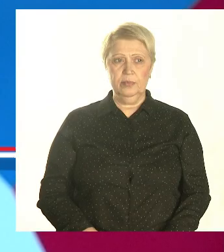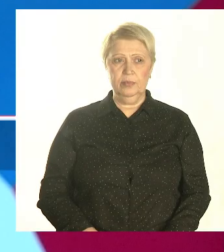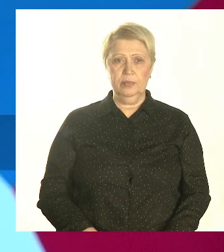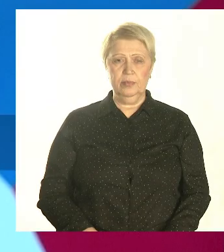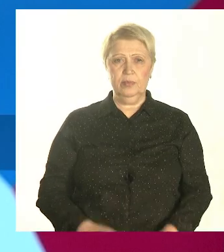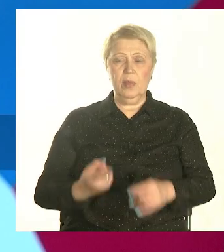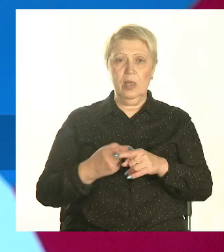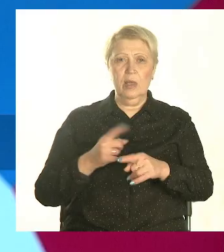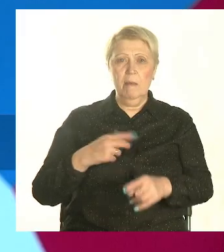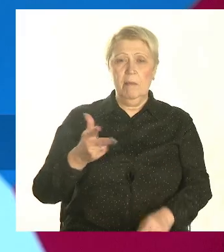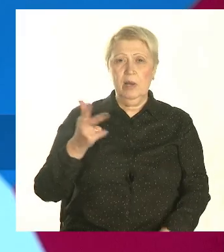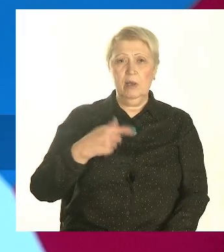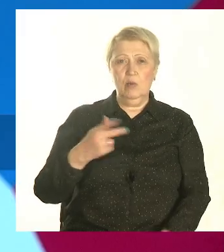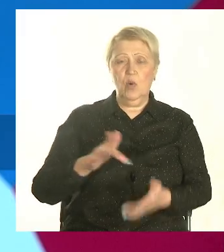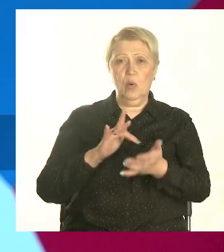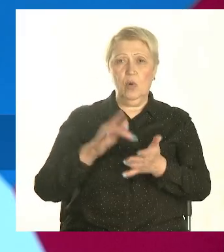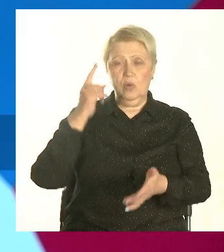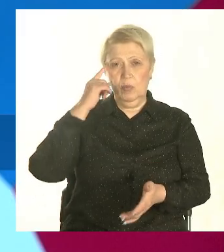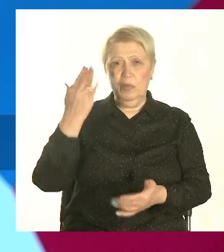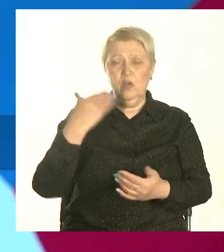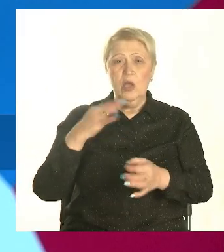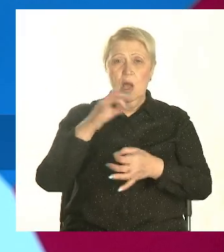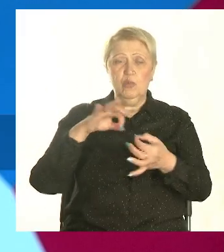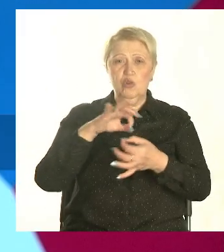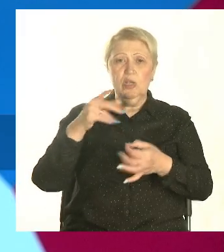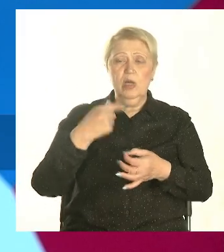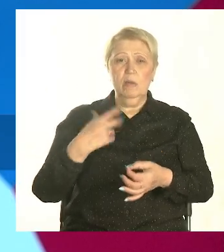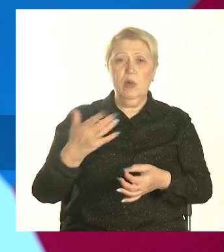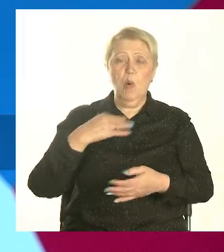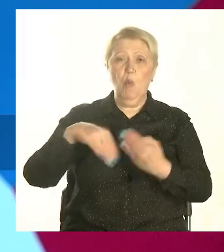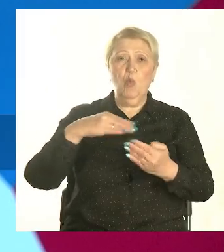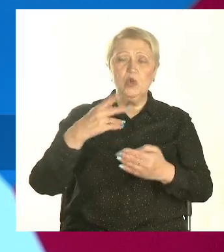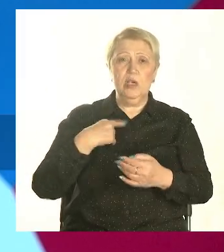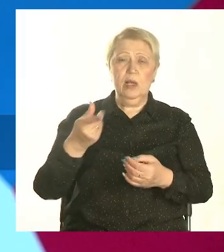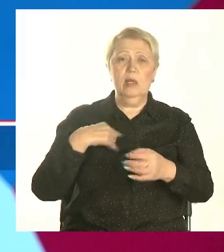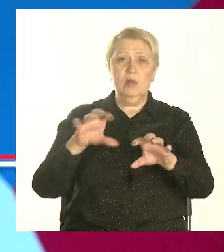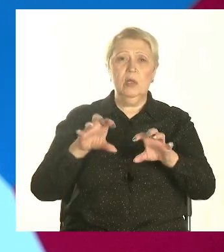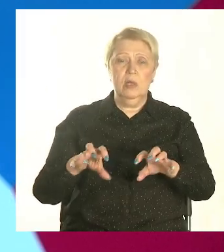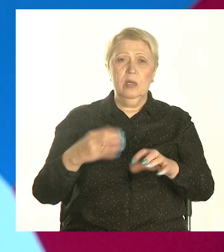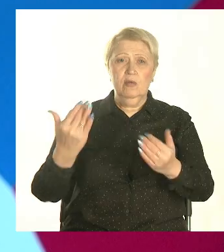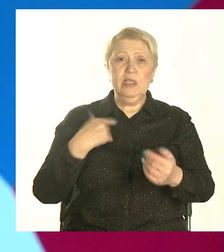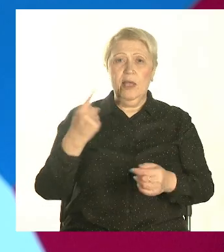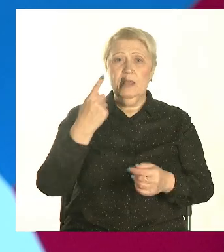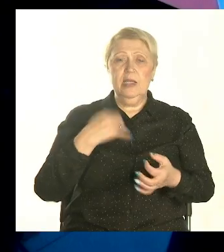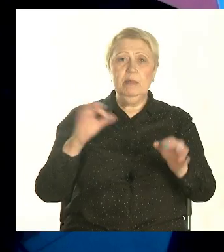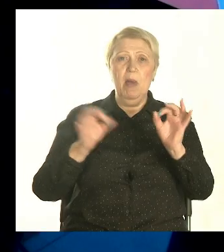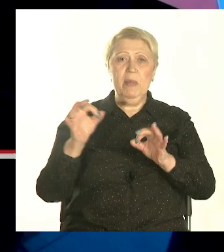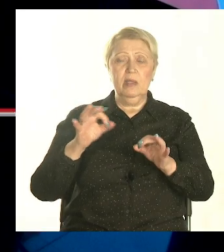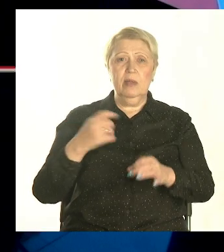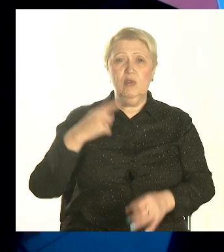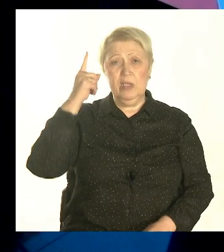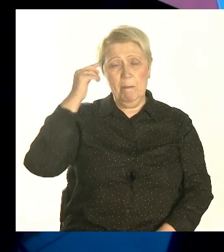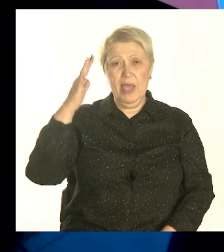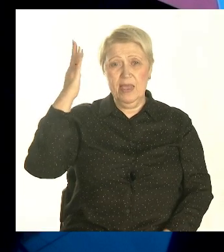Это проект «Город Думы». Обсуждаем сегодня мусорную реформу, ее реализацию. И вот один из моментов, да. По идее, мусорная